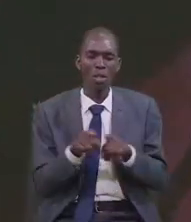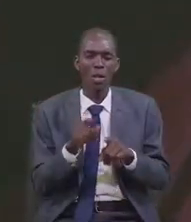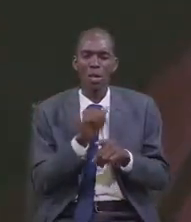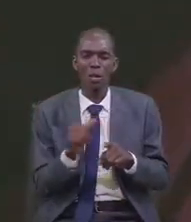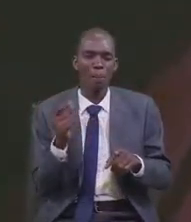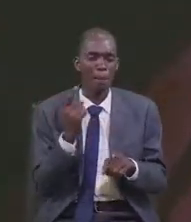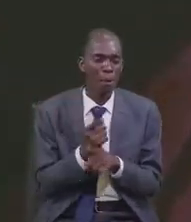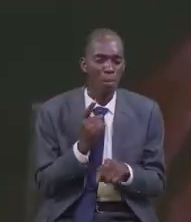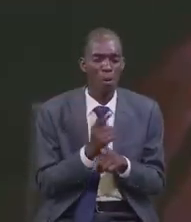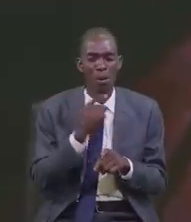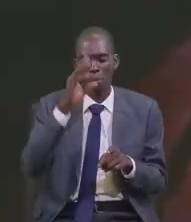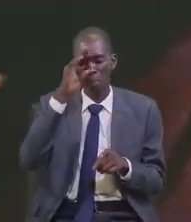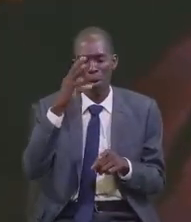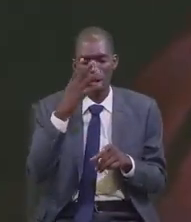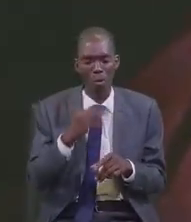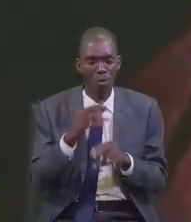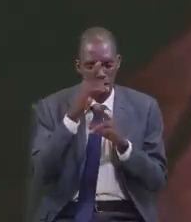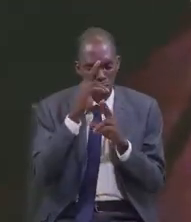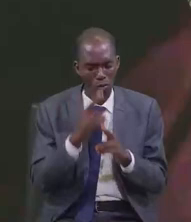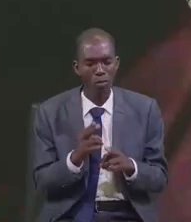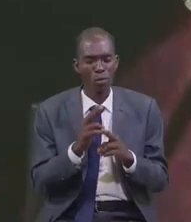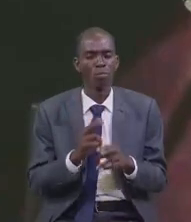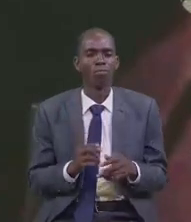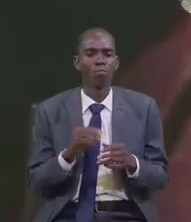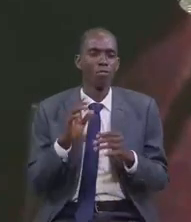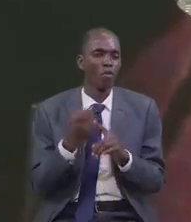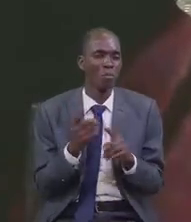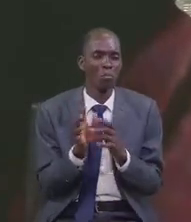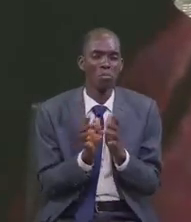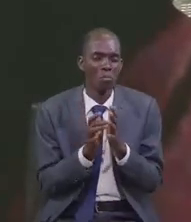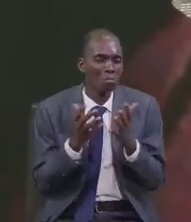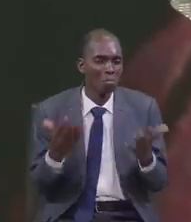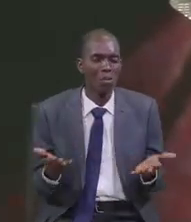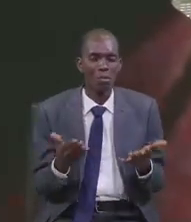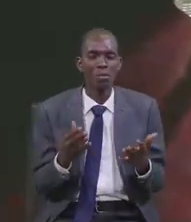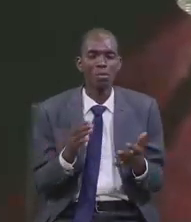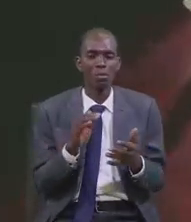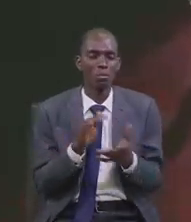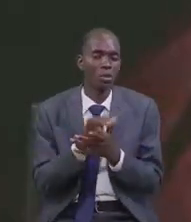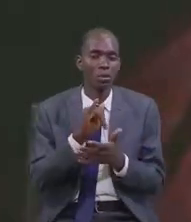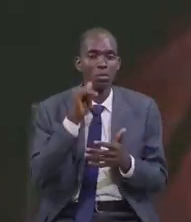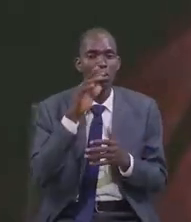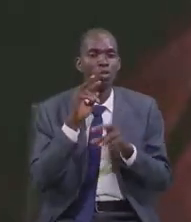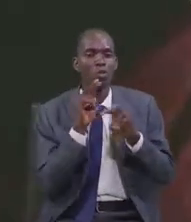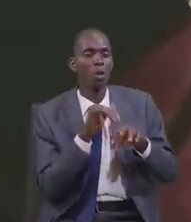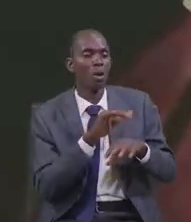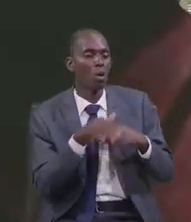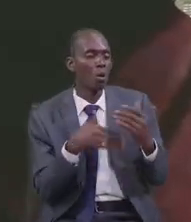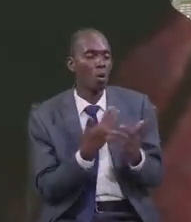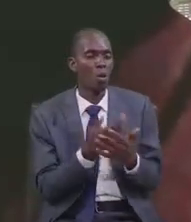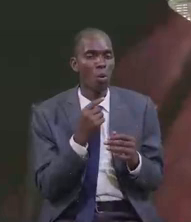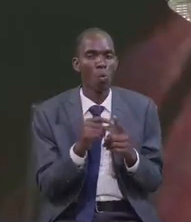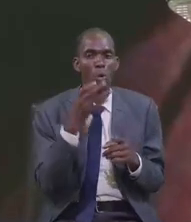honorable, une bonne femme, selon une femme qui croit la Bible. Regardez les choses dans la parole de Dieu.